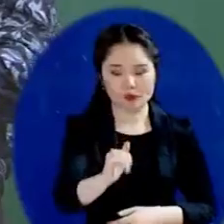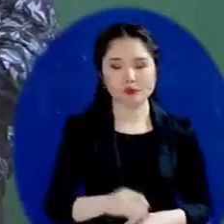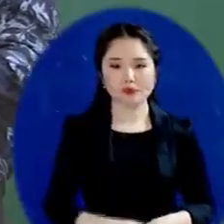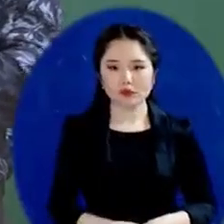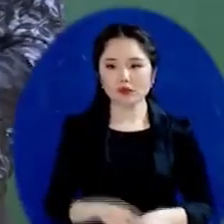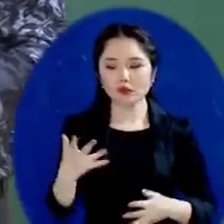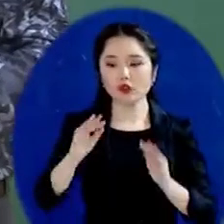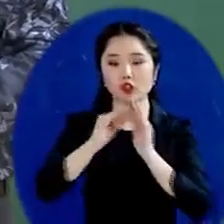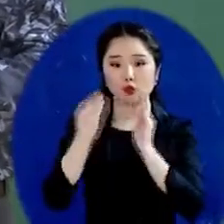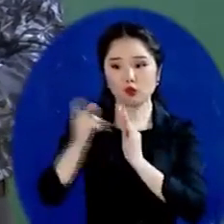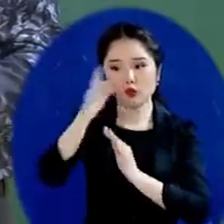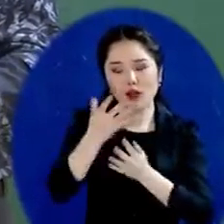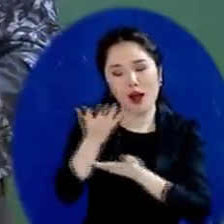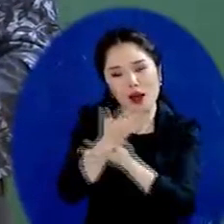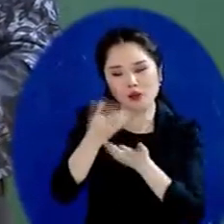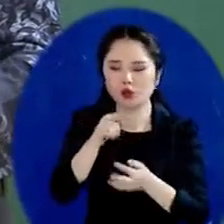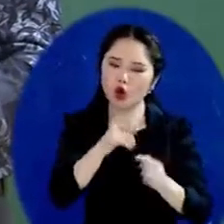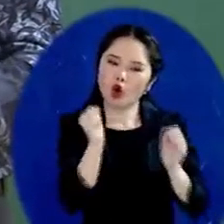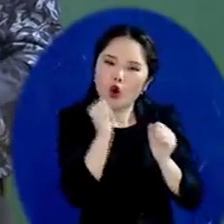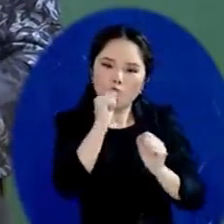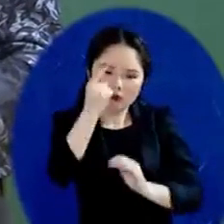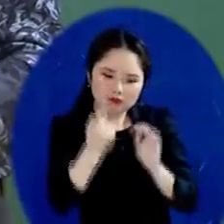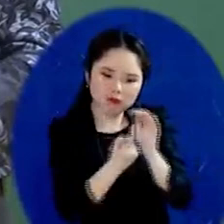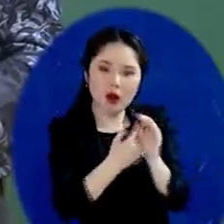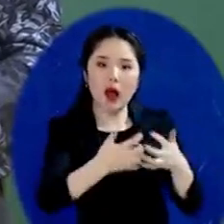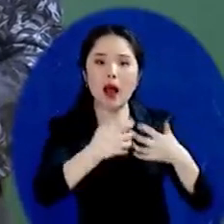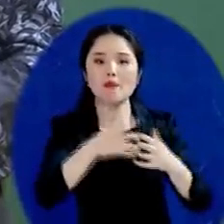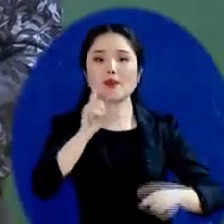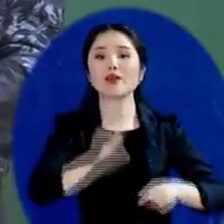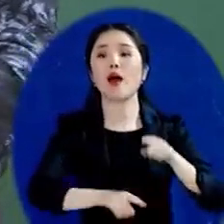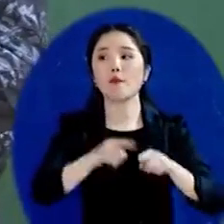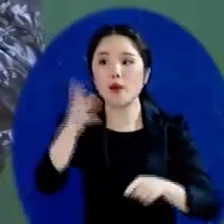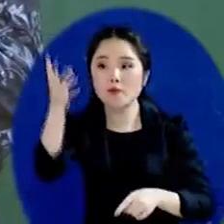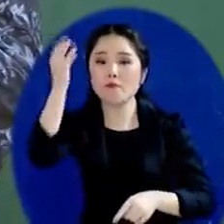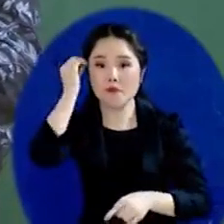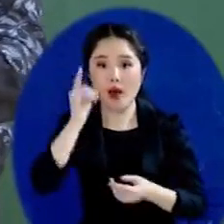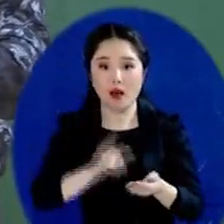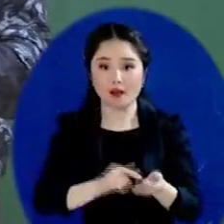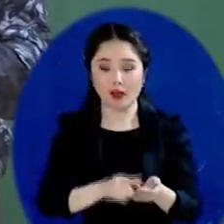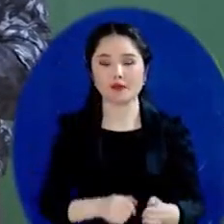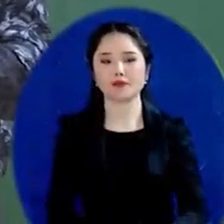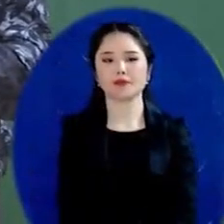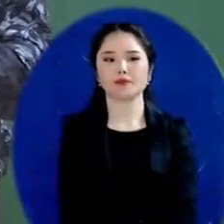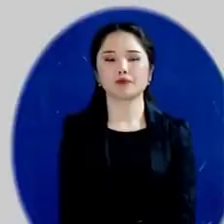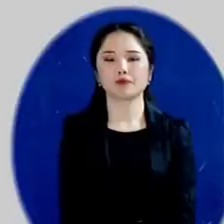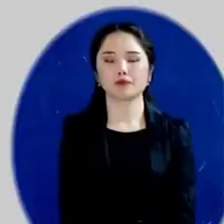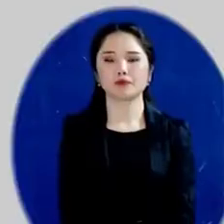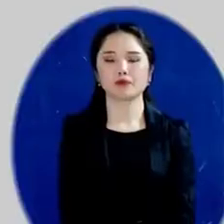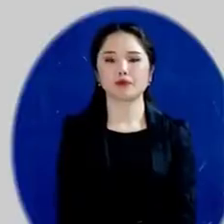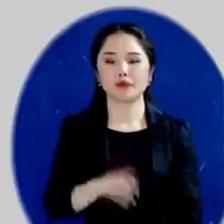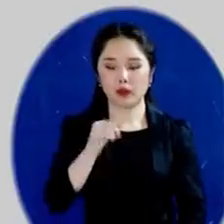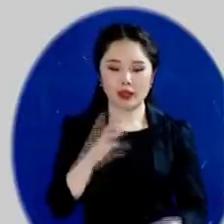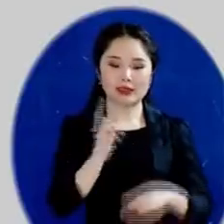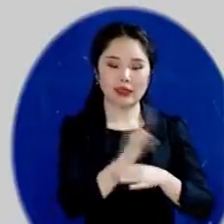Тэгвэл бүгдээрээ гэр бүлийнхнээсээ өвөл ичдэг амьтдын талаар мэдэж тэмдэглэх шаардлагатай гэсэн үг.